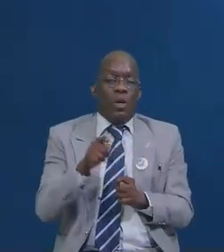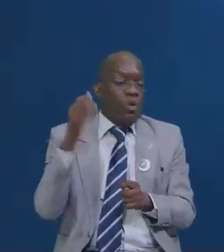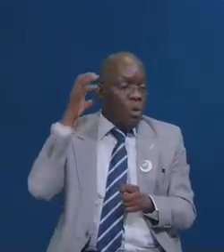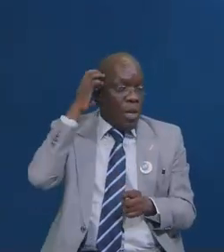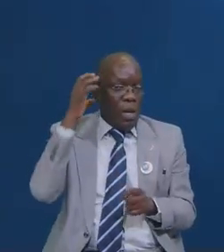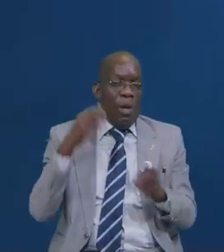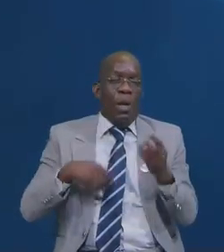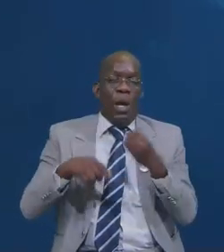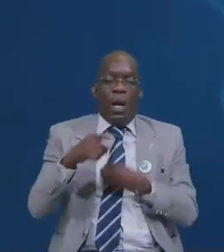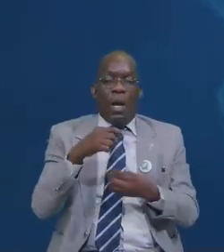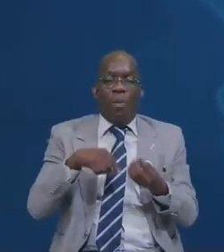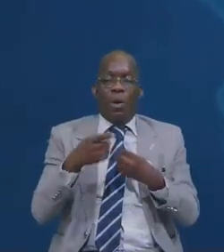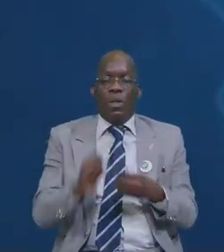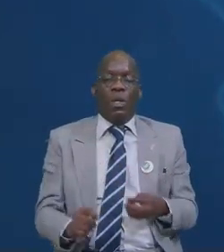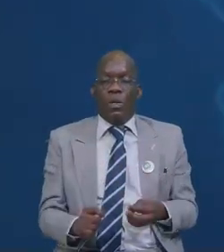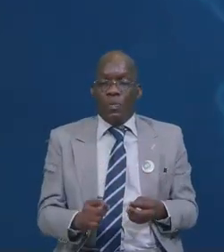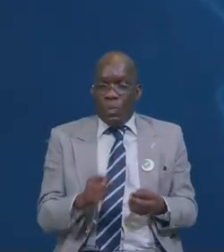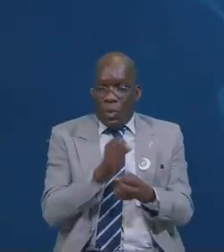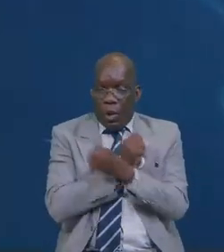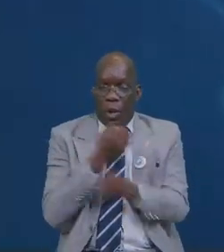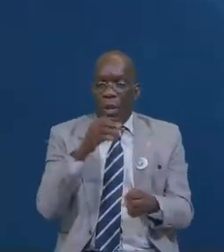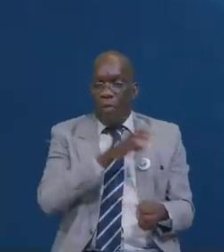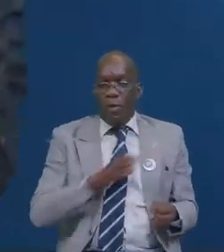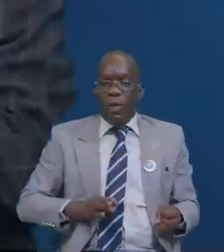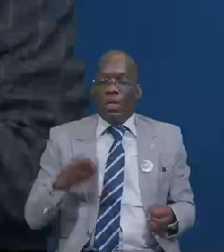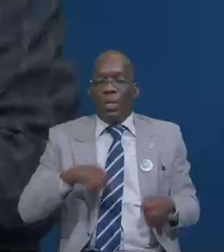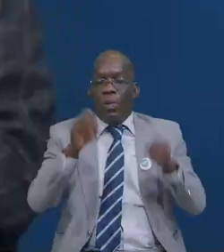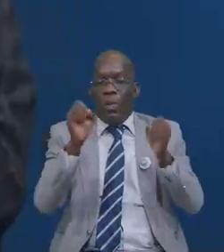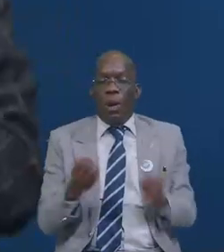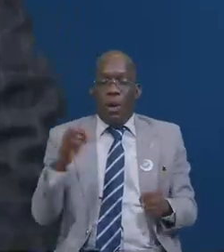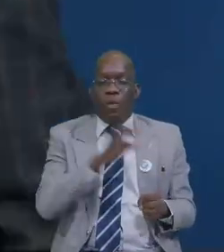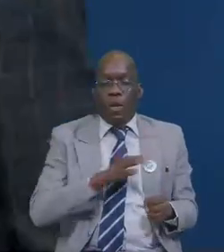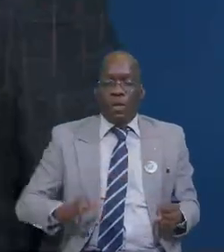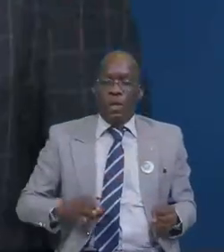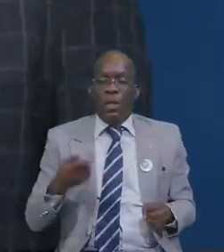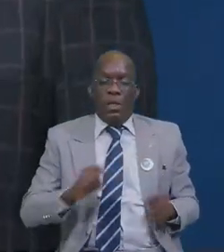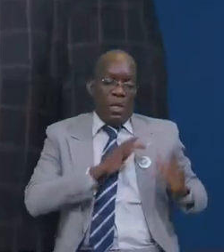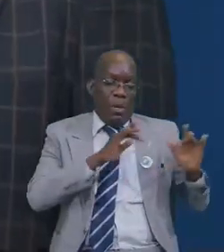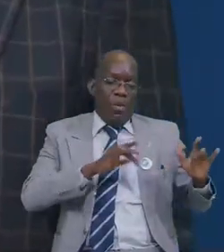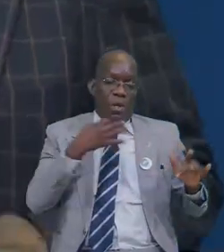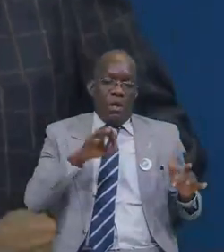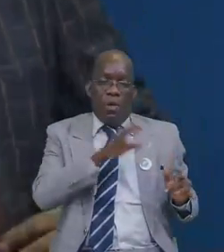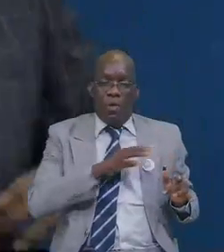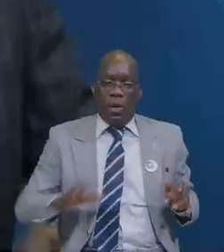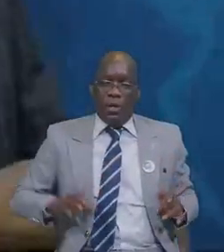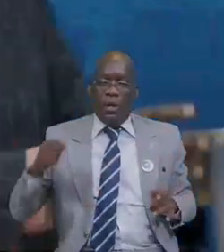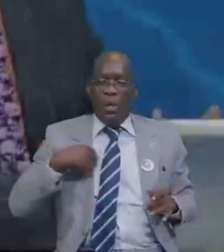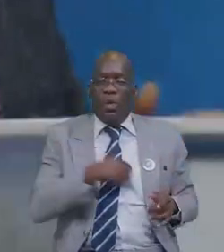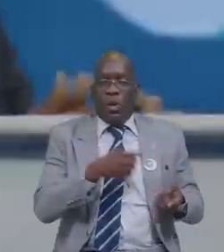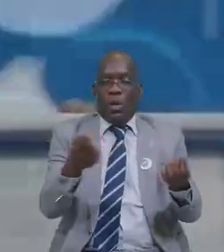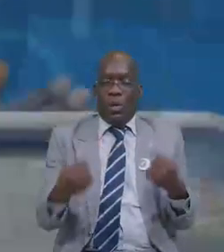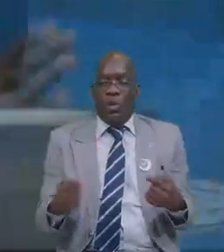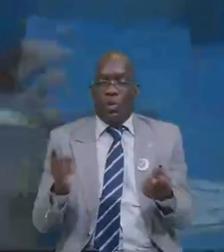vous entendez, parlant de l'amour de Dieu, parlant de la puissance de Dieu, parlant de la miséricorde de Christ. Et